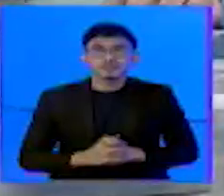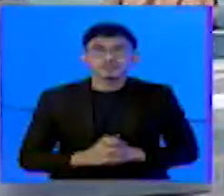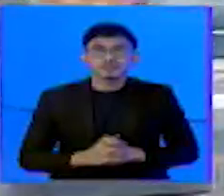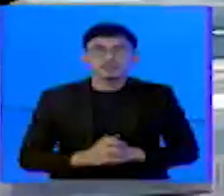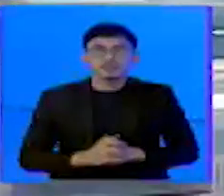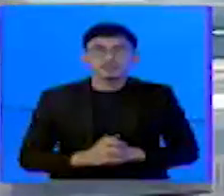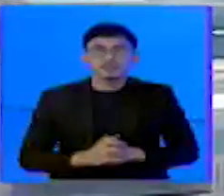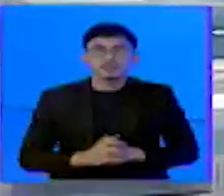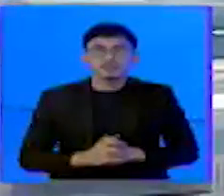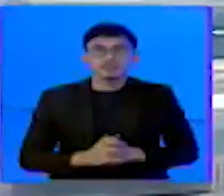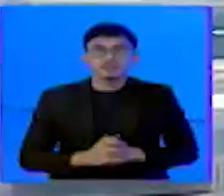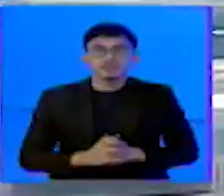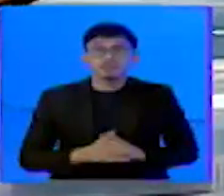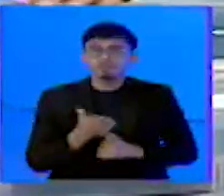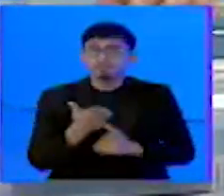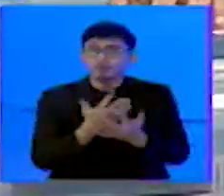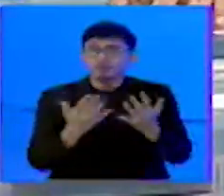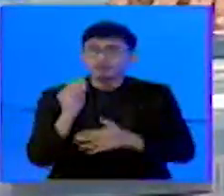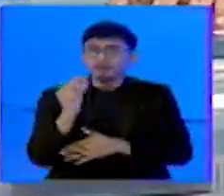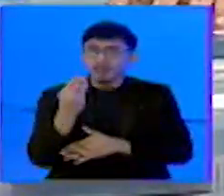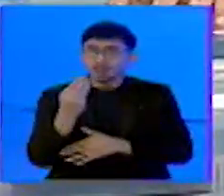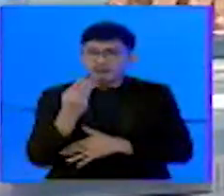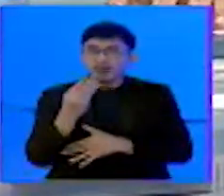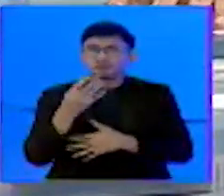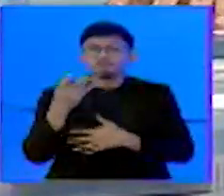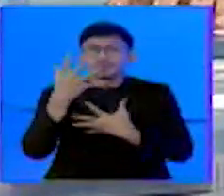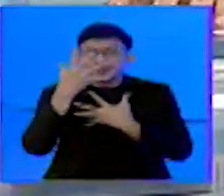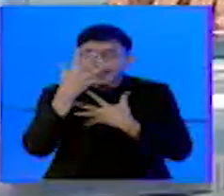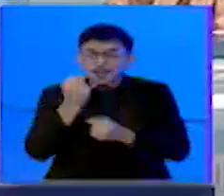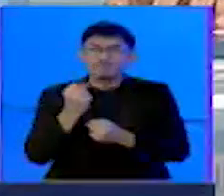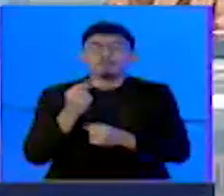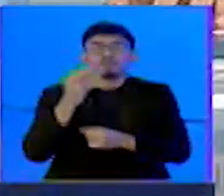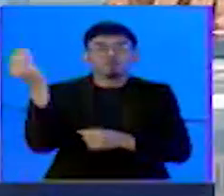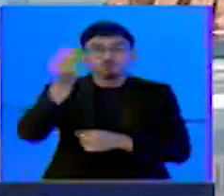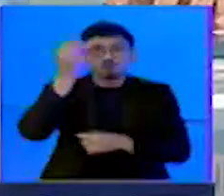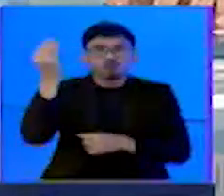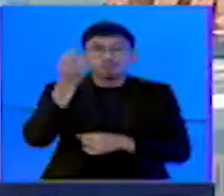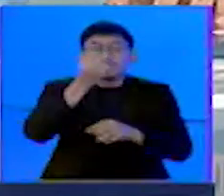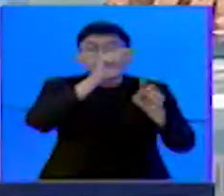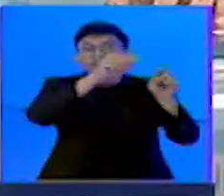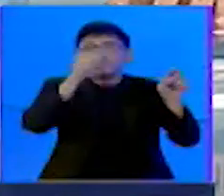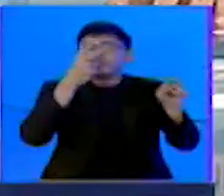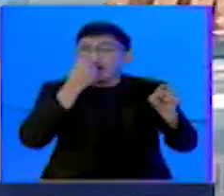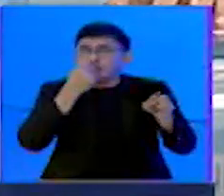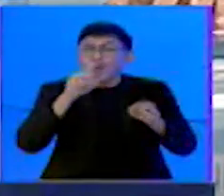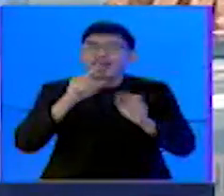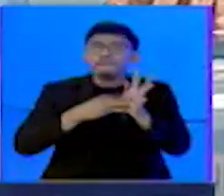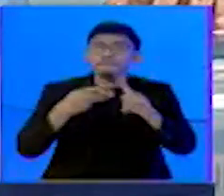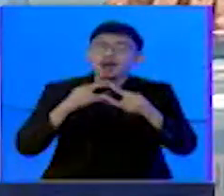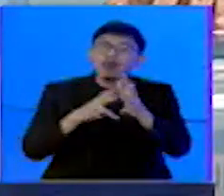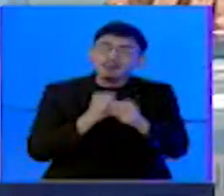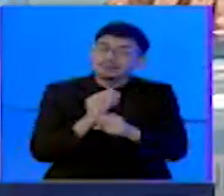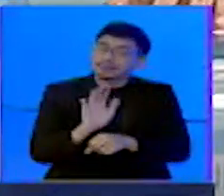Ya, kita ke informasi berikutnya, pemirsa. Bagi Anda, warga Jakarta diharap tidak berwisata ke sejumlah objek